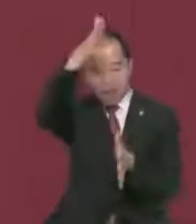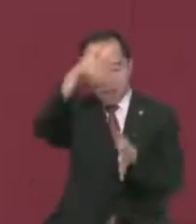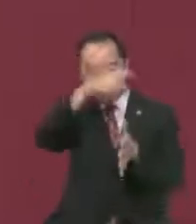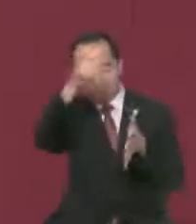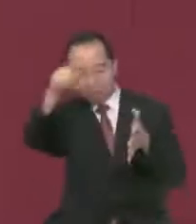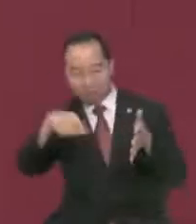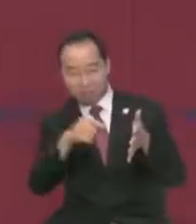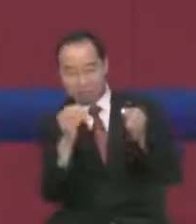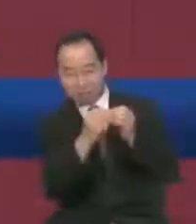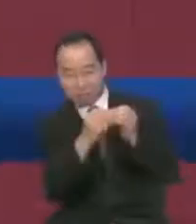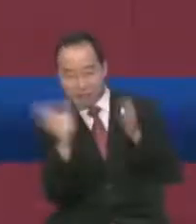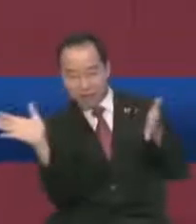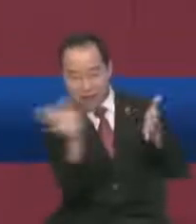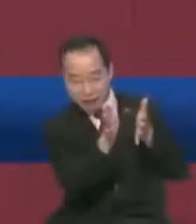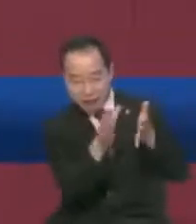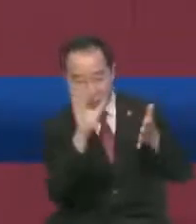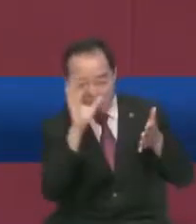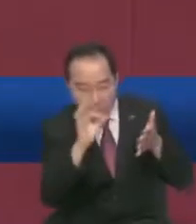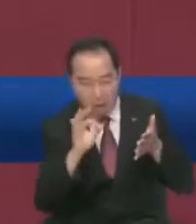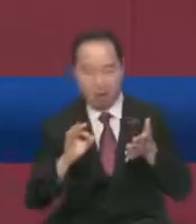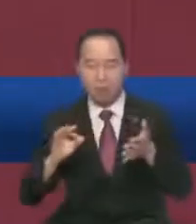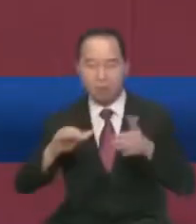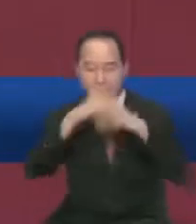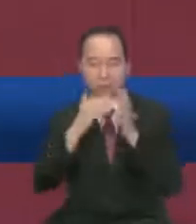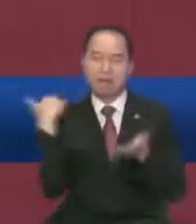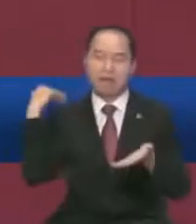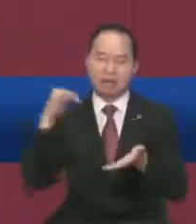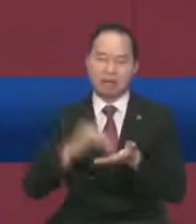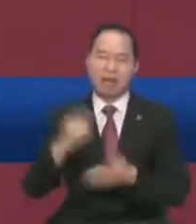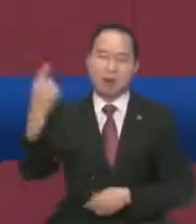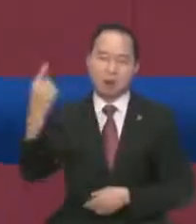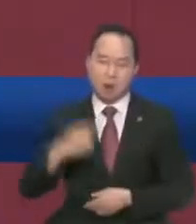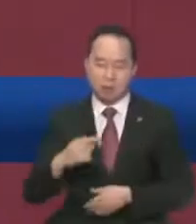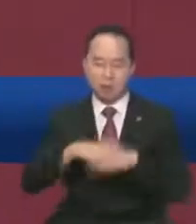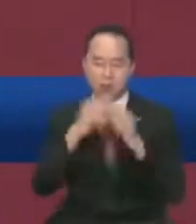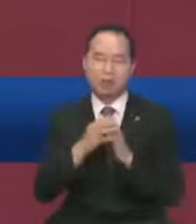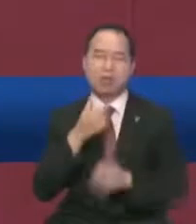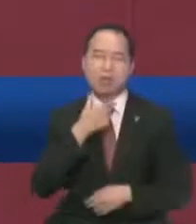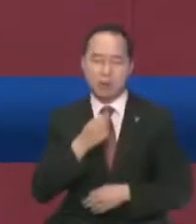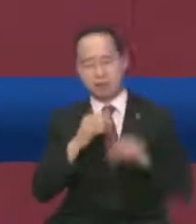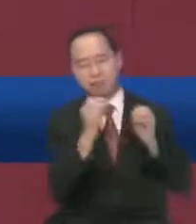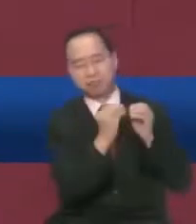모든 것들이 제자리로 돌아오는 게 모두의 소망이 됐습니다.